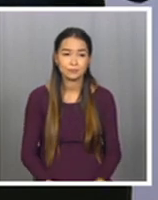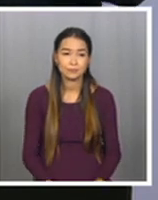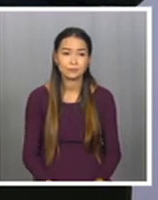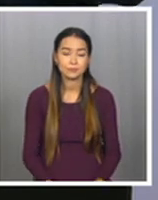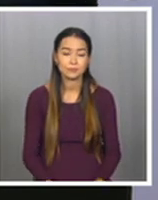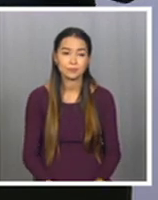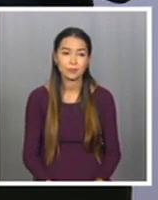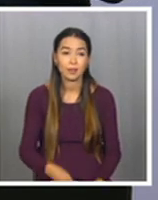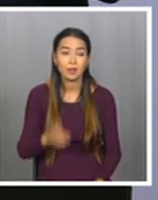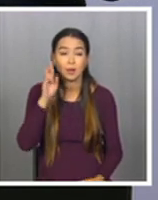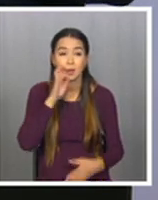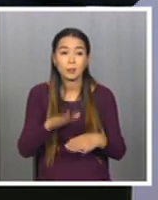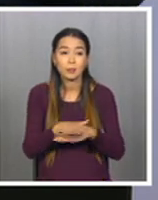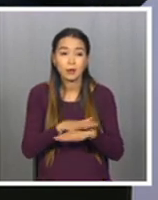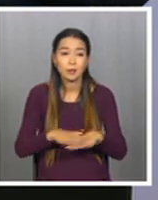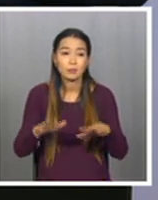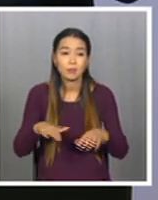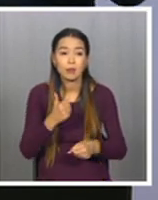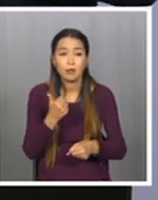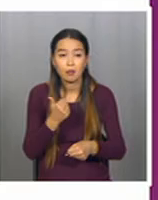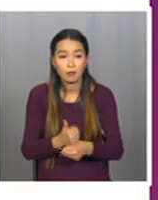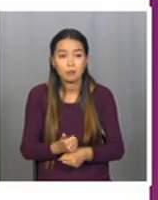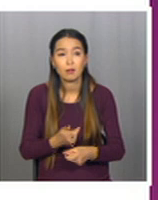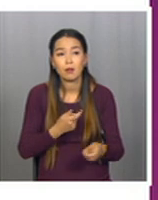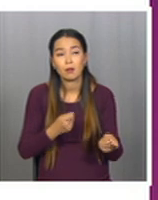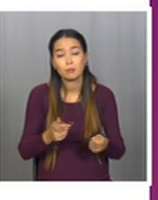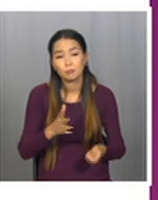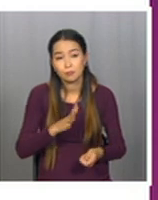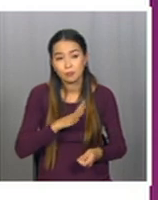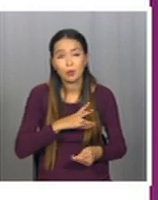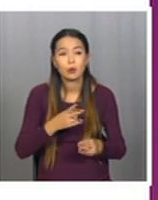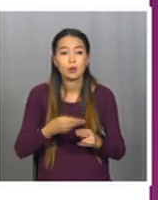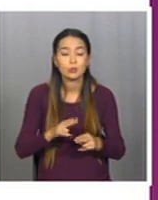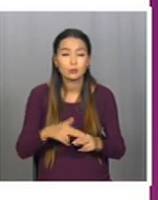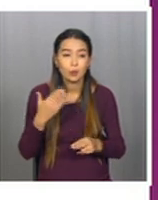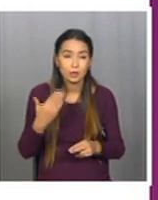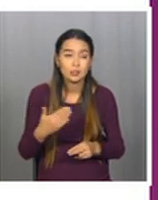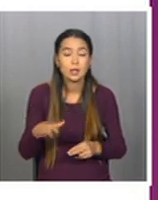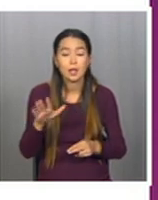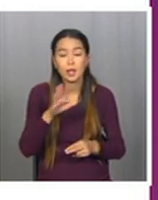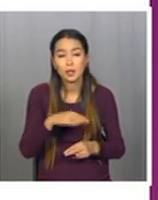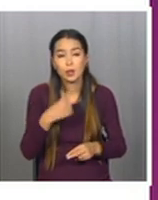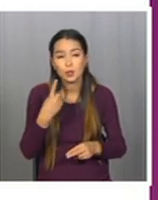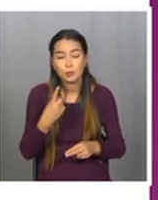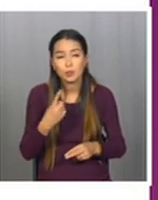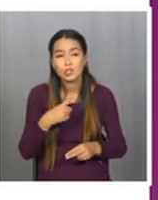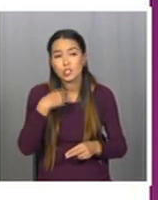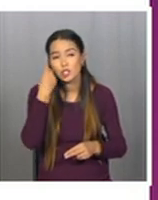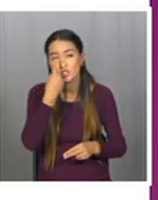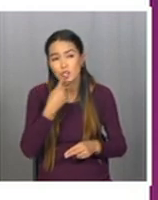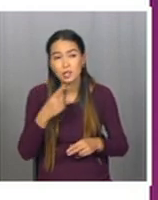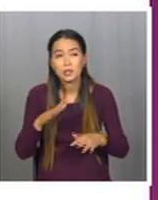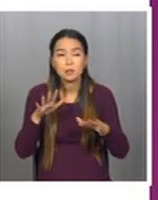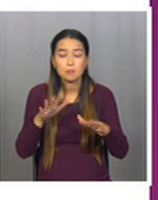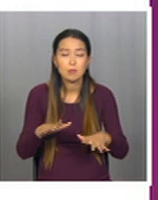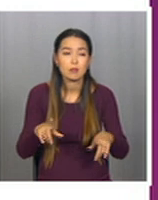мемлекеттік меншік басым рөл атқарды, бірақ сонымен қоса белгілі бір дәрежеде жеке меншік те енгізіле